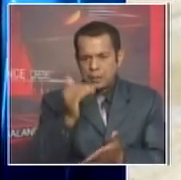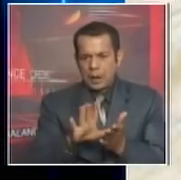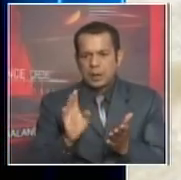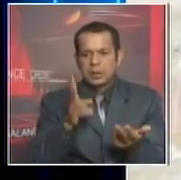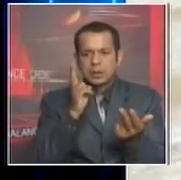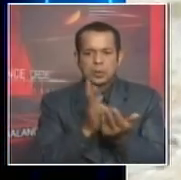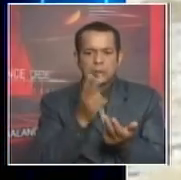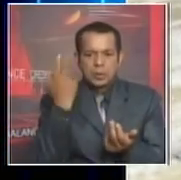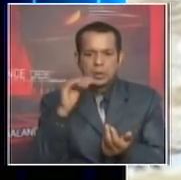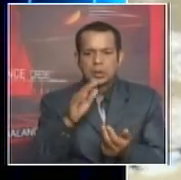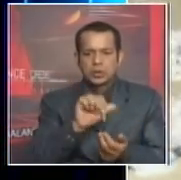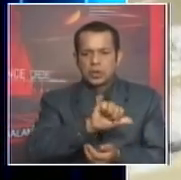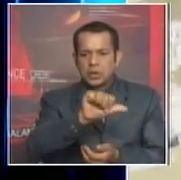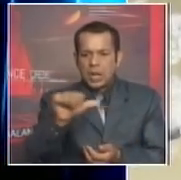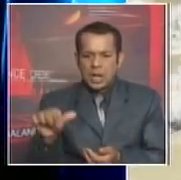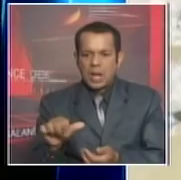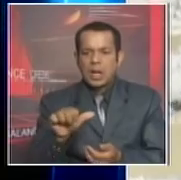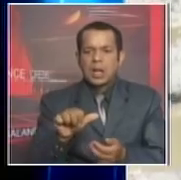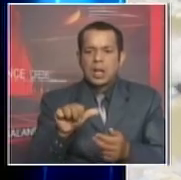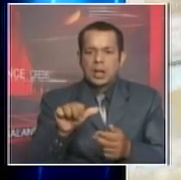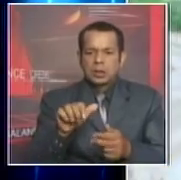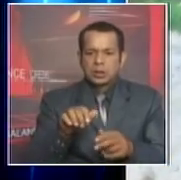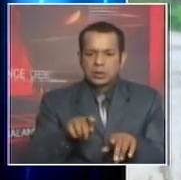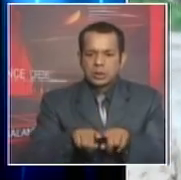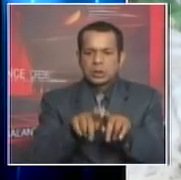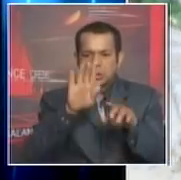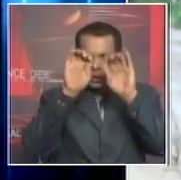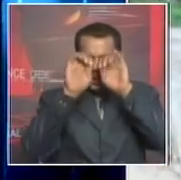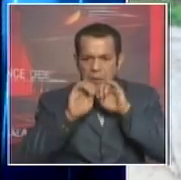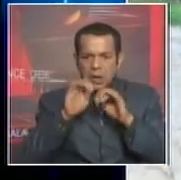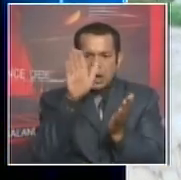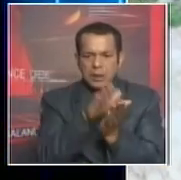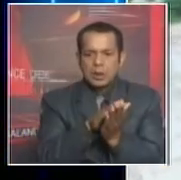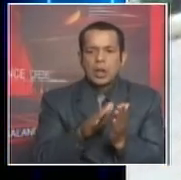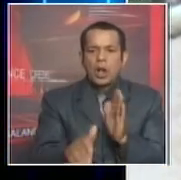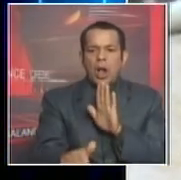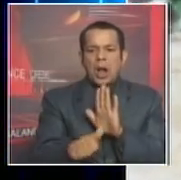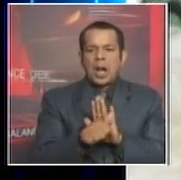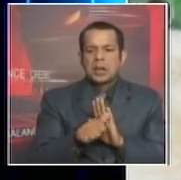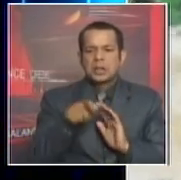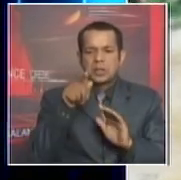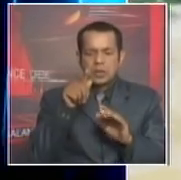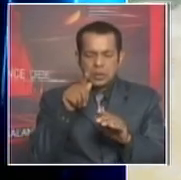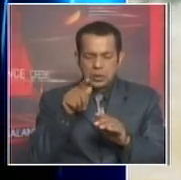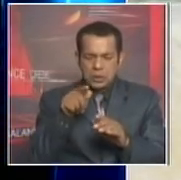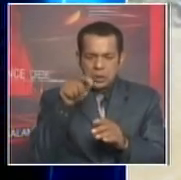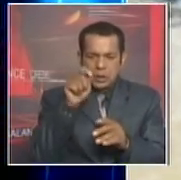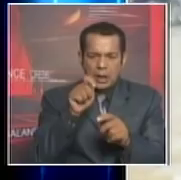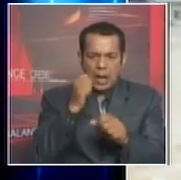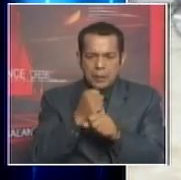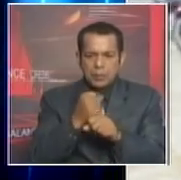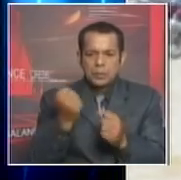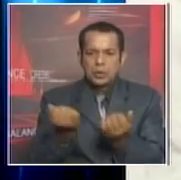तसर्थ जनतासँग प्रत्यक्ष सरोकार राख्ने विकास निर्माणका काममा सरकारले पूर्व तयारी बिना नै सडक निर्माण थालनी गर्नु लाचारीको